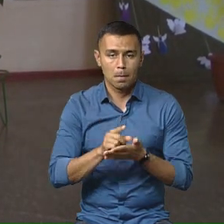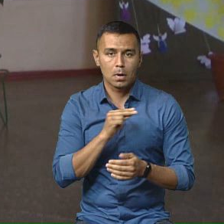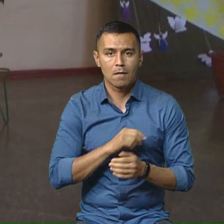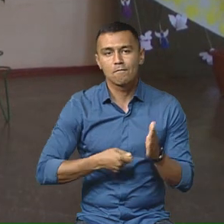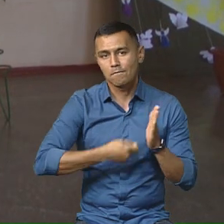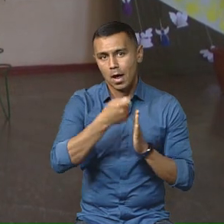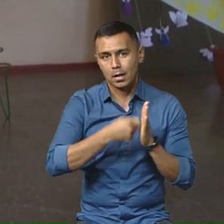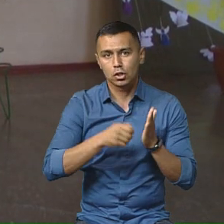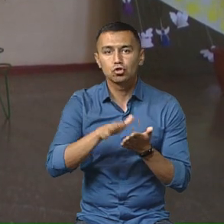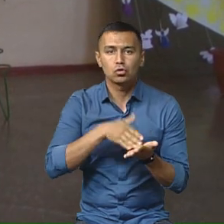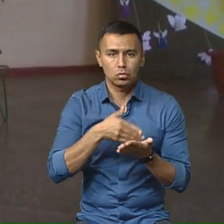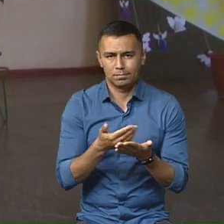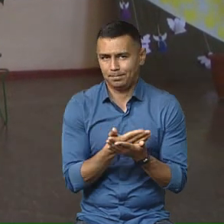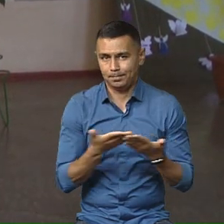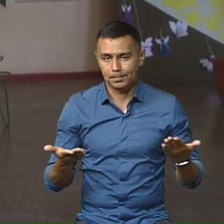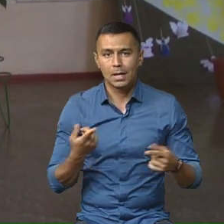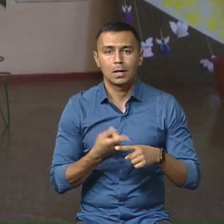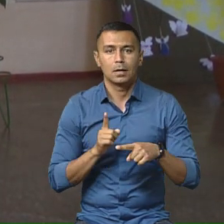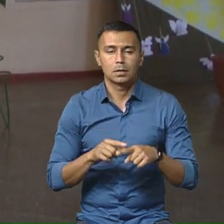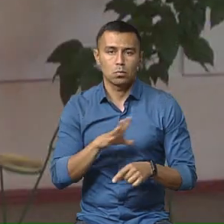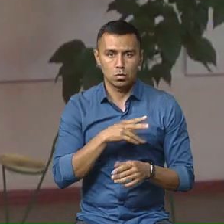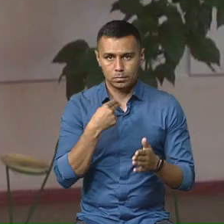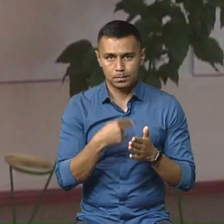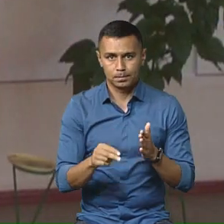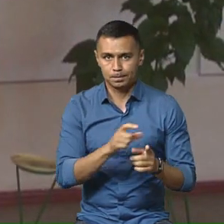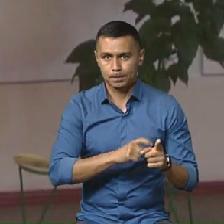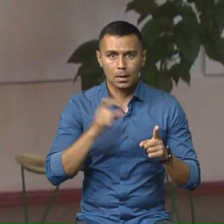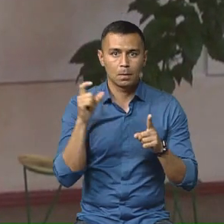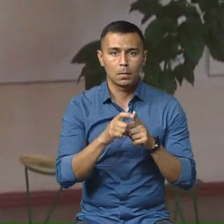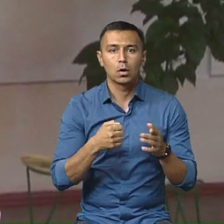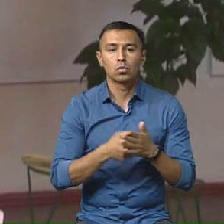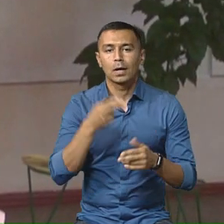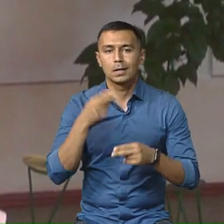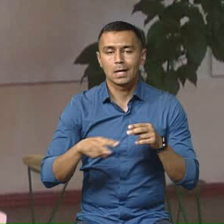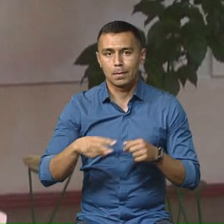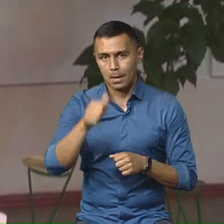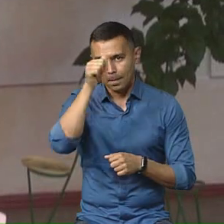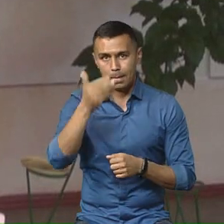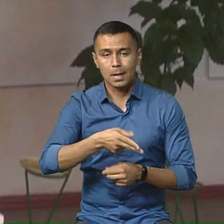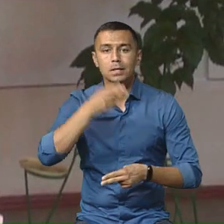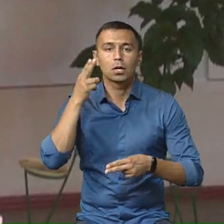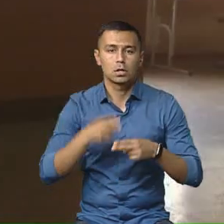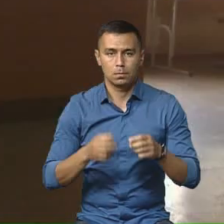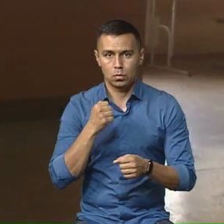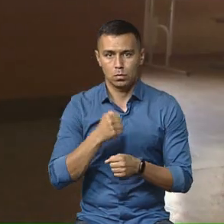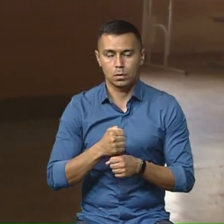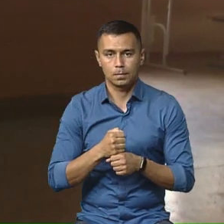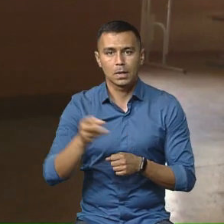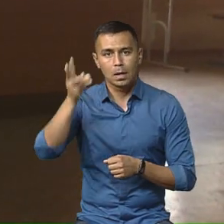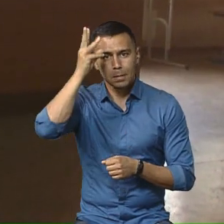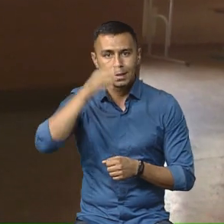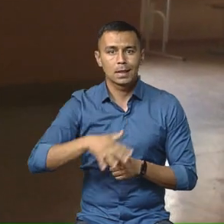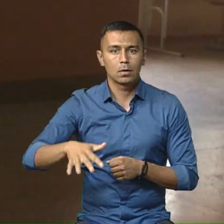Валики, щіточки. Оце і було закуплено. До кінця липня місяця ми закінчимо роботи. У